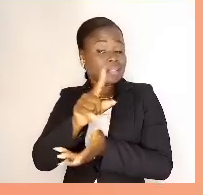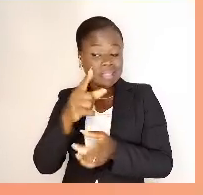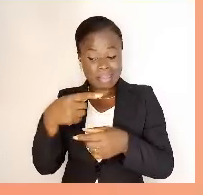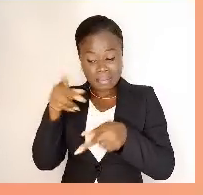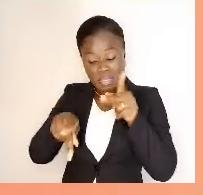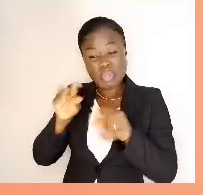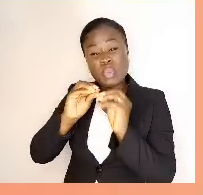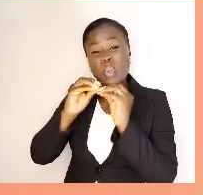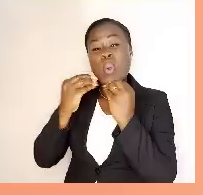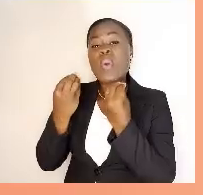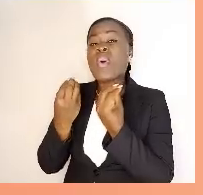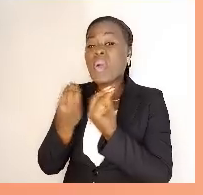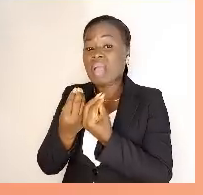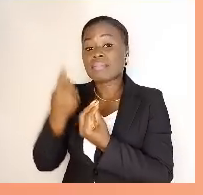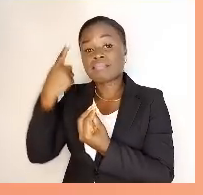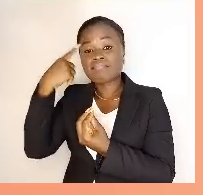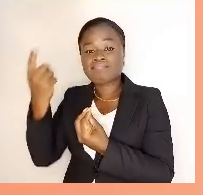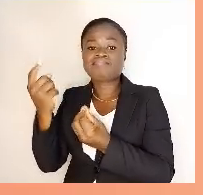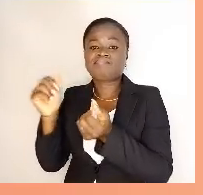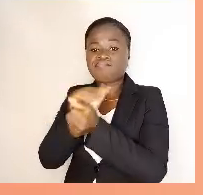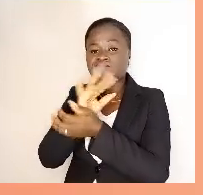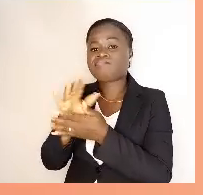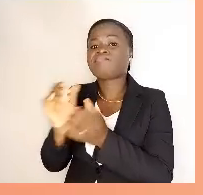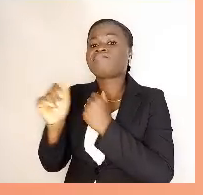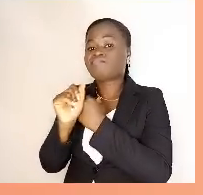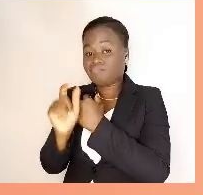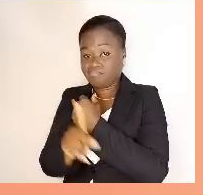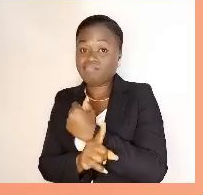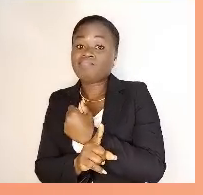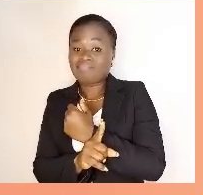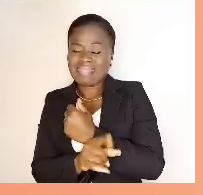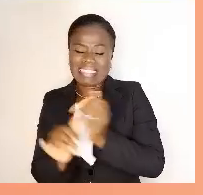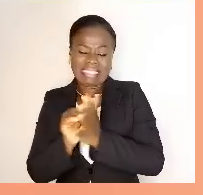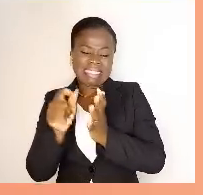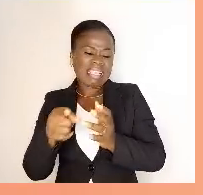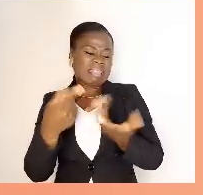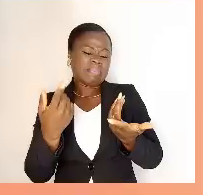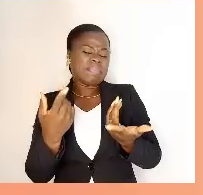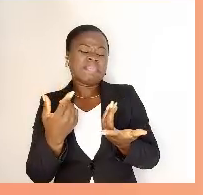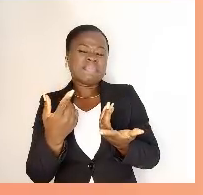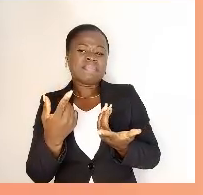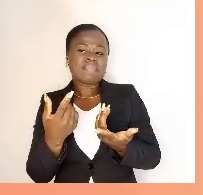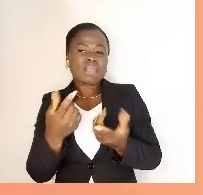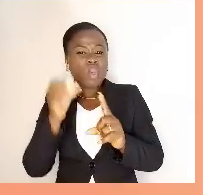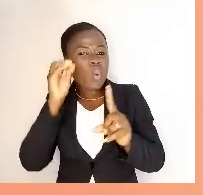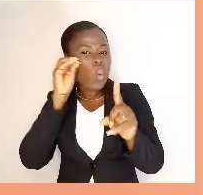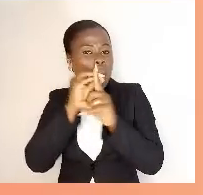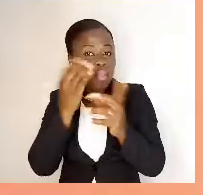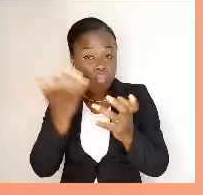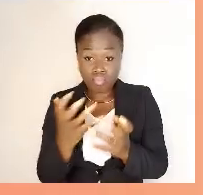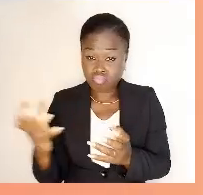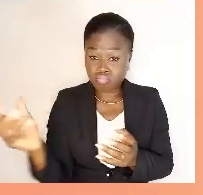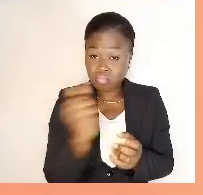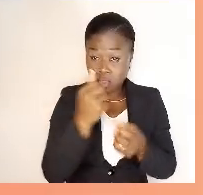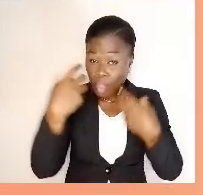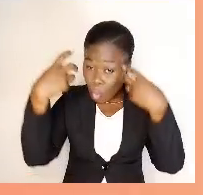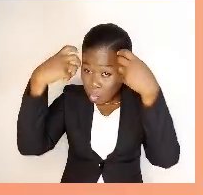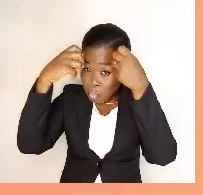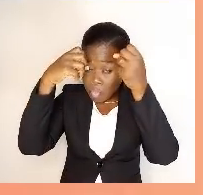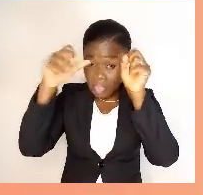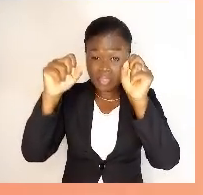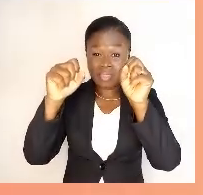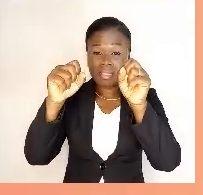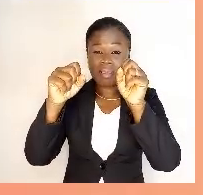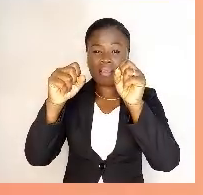cette machination insurrectionnelle aux antipodes des valeurs démocratiques et qui visait à s'emparer